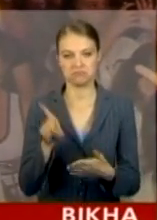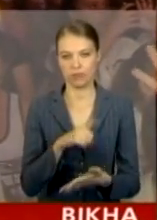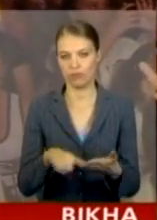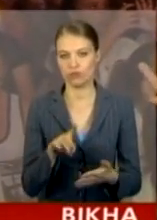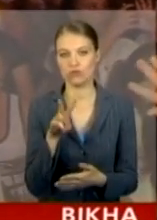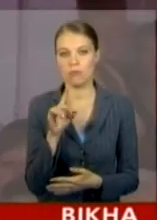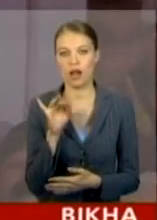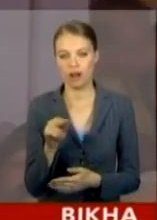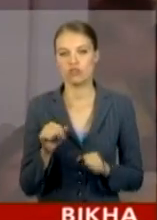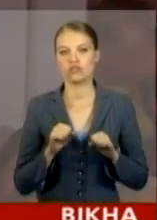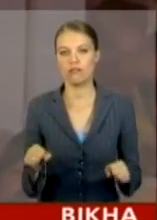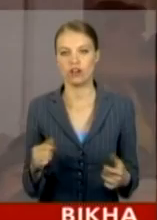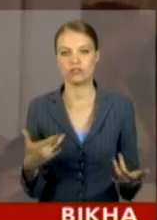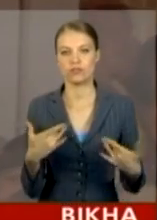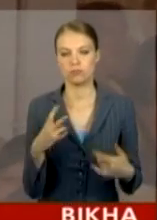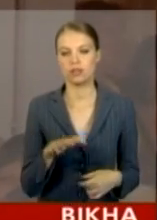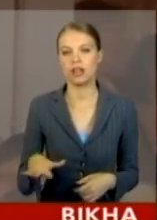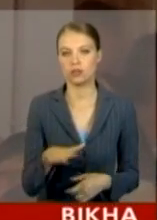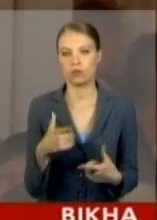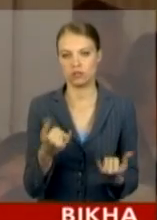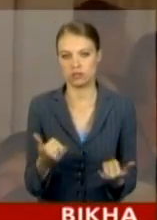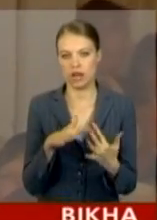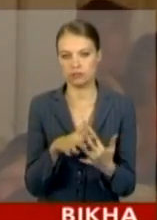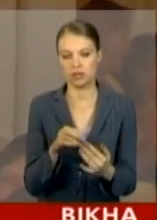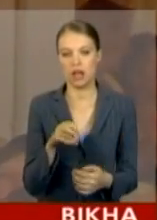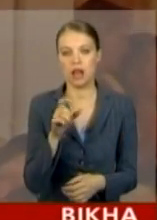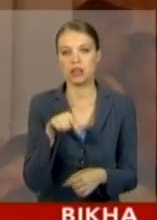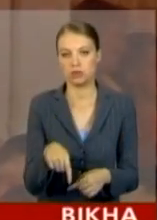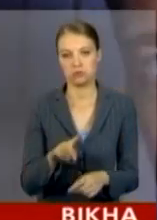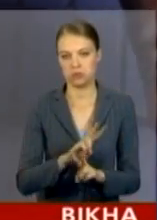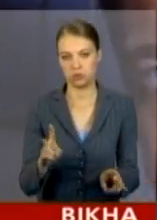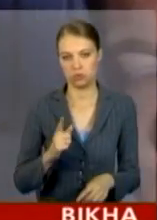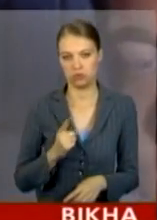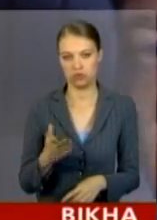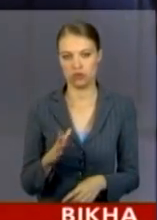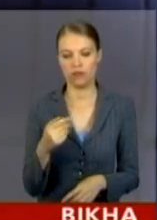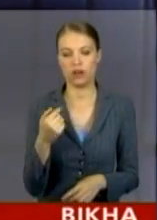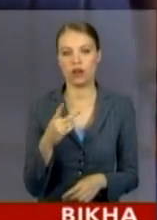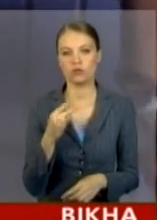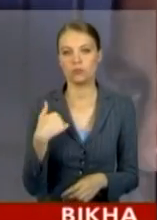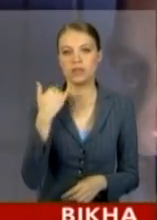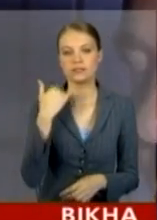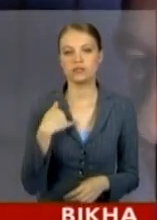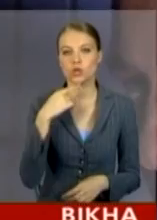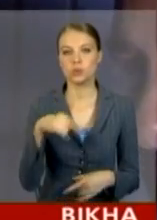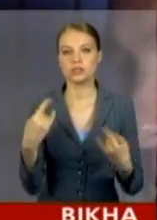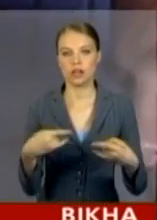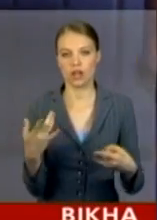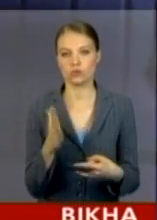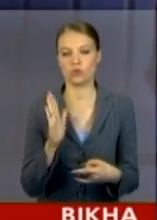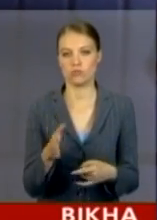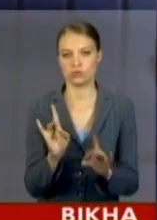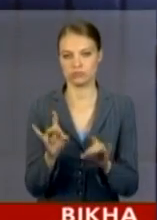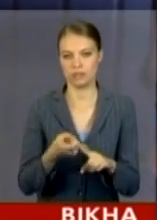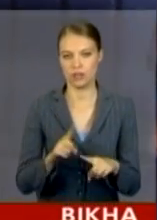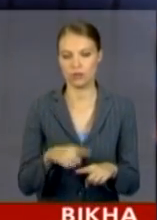що Макаревич наважиться виступати на території, де точиться війна. Та їх тут і не чекали. Мені дзвонять російські телеканали, які будуть освіщати